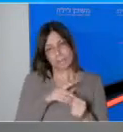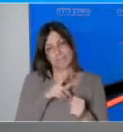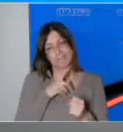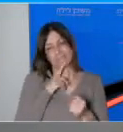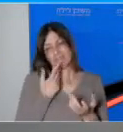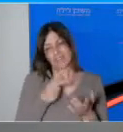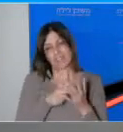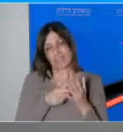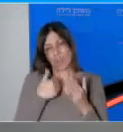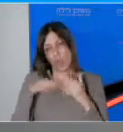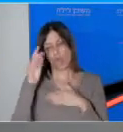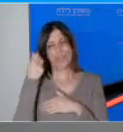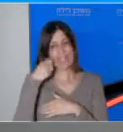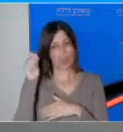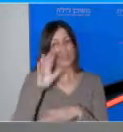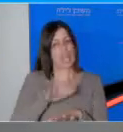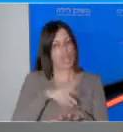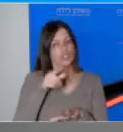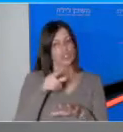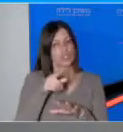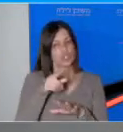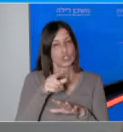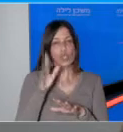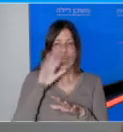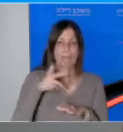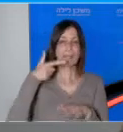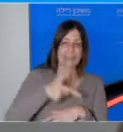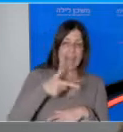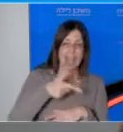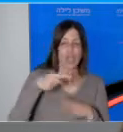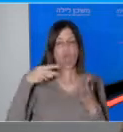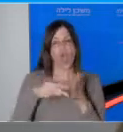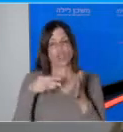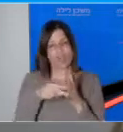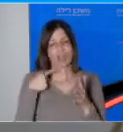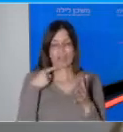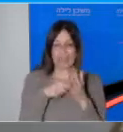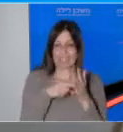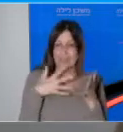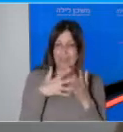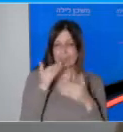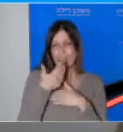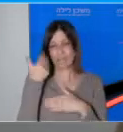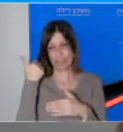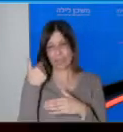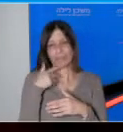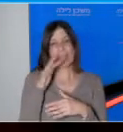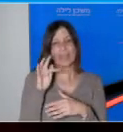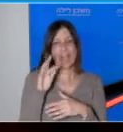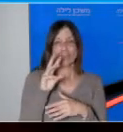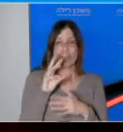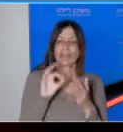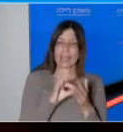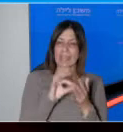עיקר ההתייקרות, גם אנחנו נרגיש אותה גם בדלק ובחשמל. לכן המבחן שלהם הוא עוד לפניהם. טל שלו, כתבת